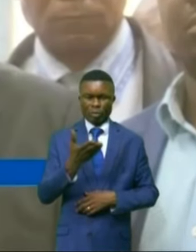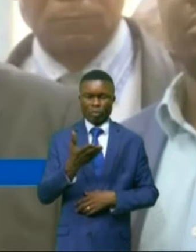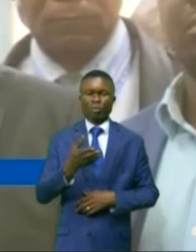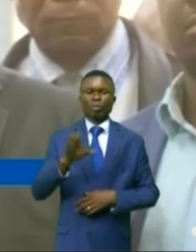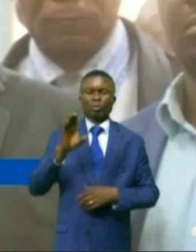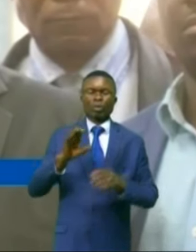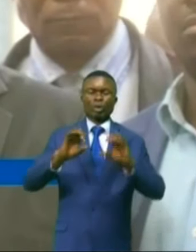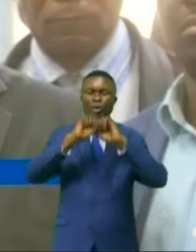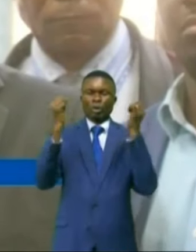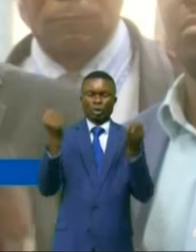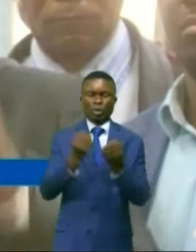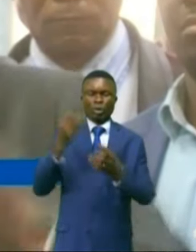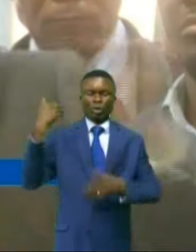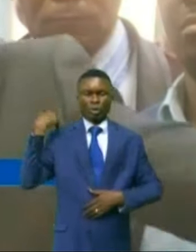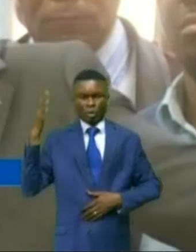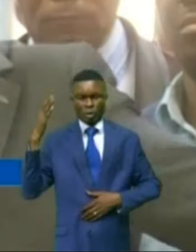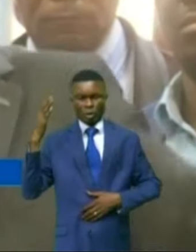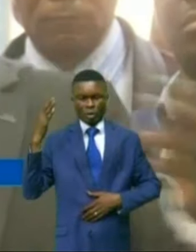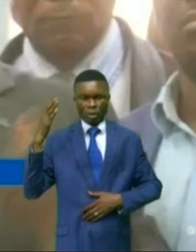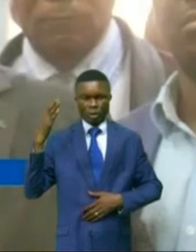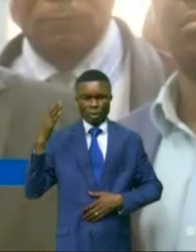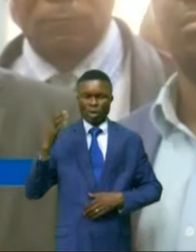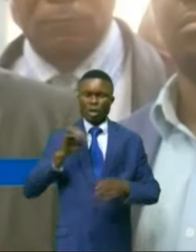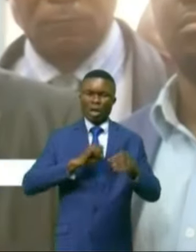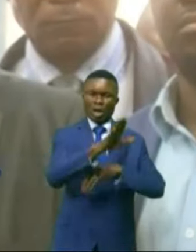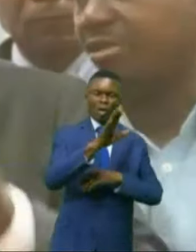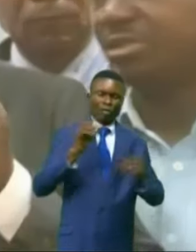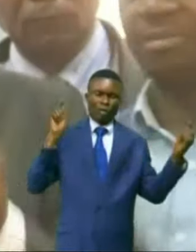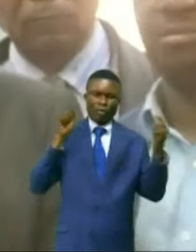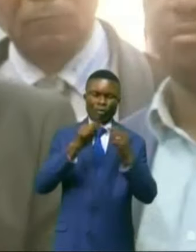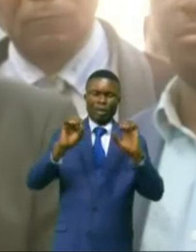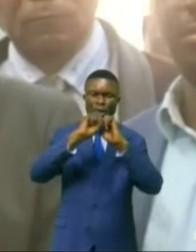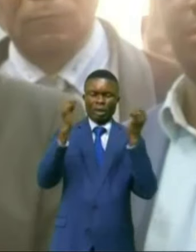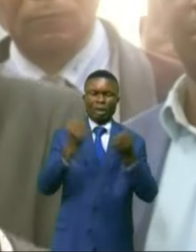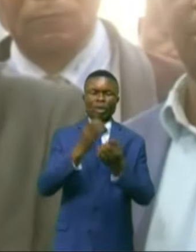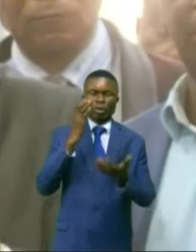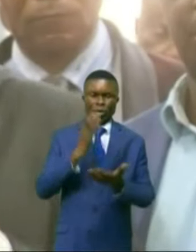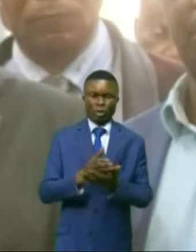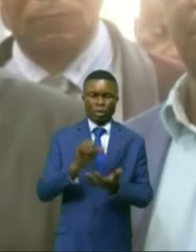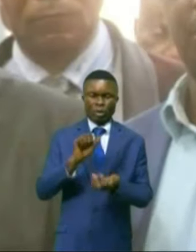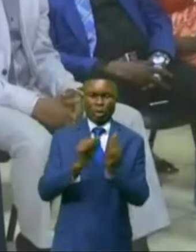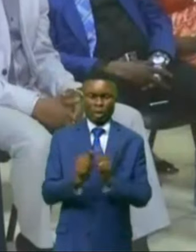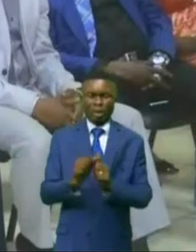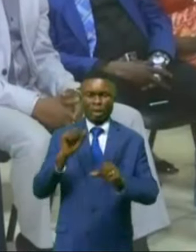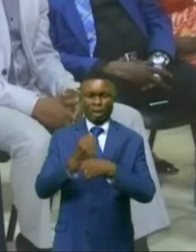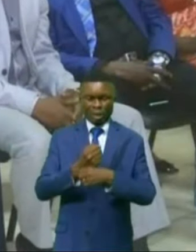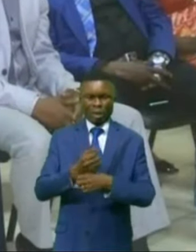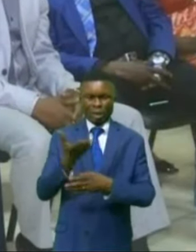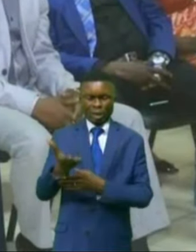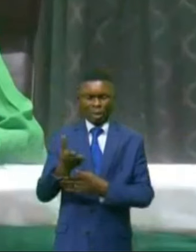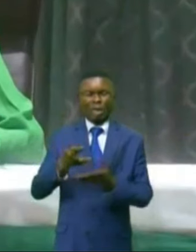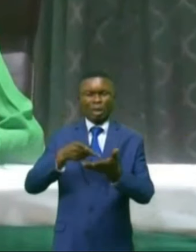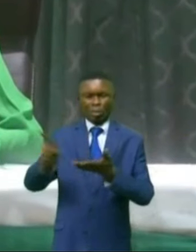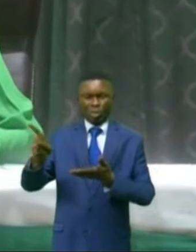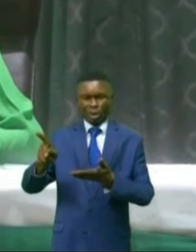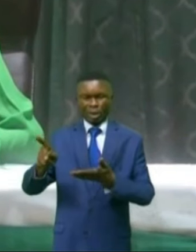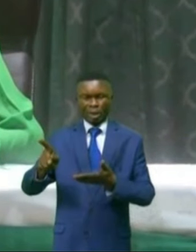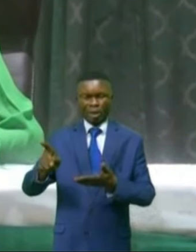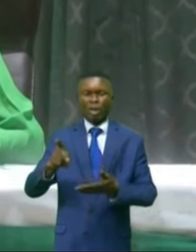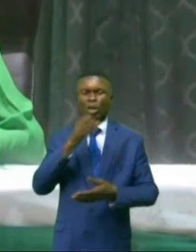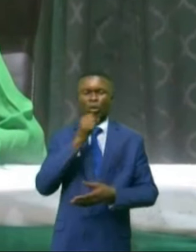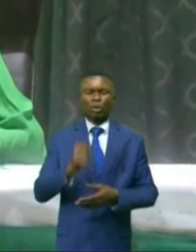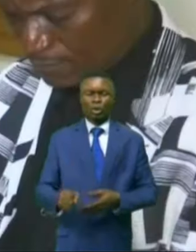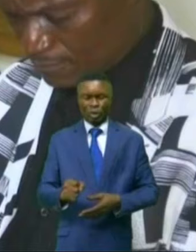les sociétés d'État, déviées vers les sociétés privées. La situation de la créance, payer les retraités,